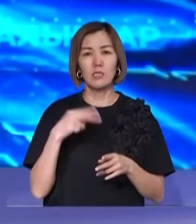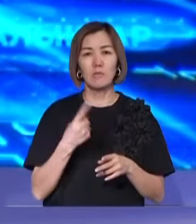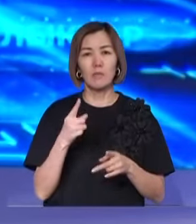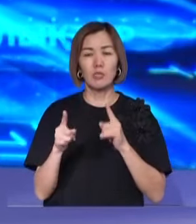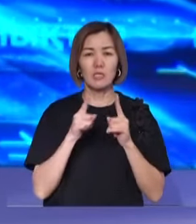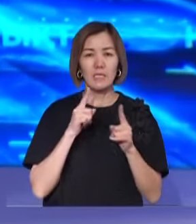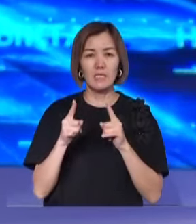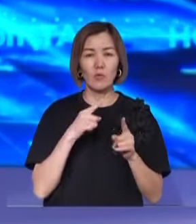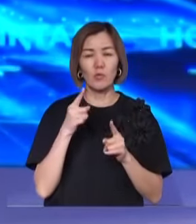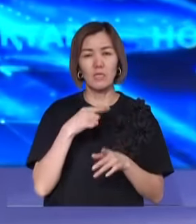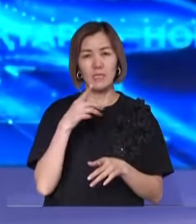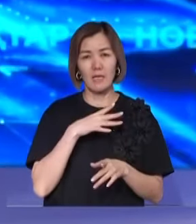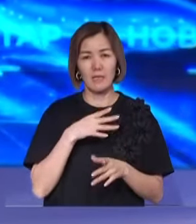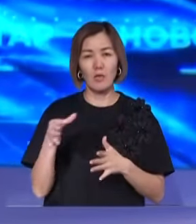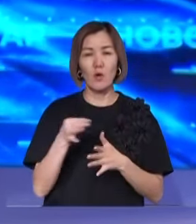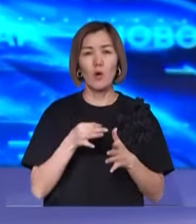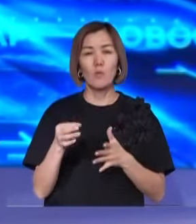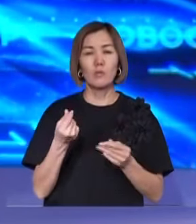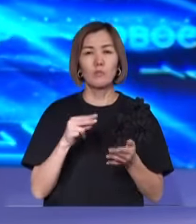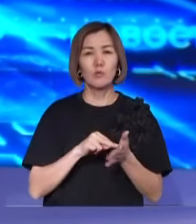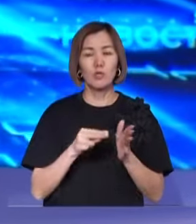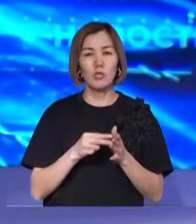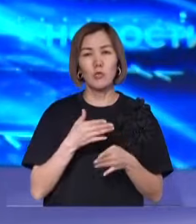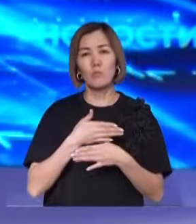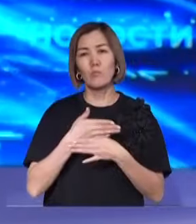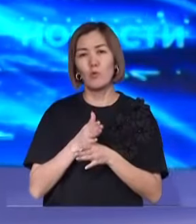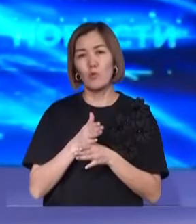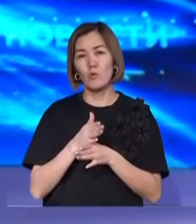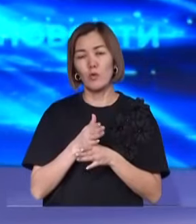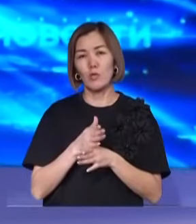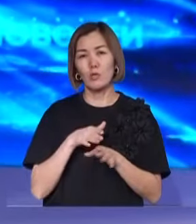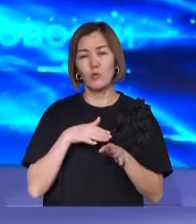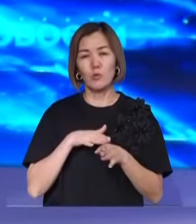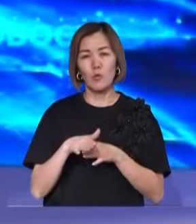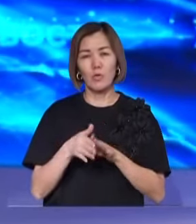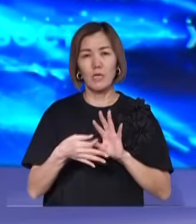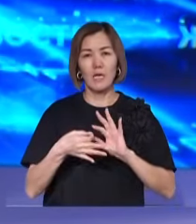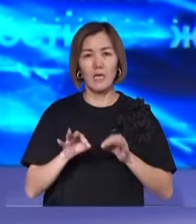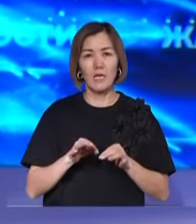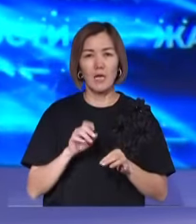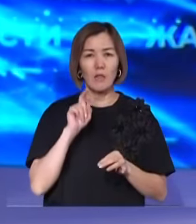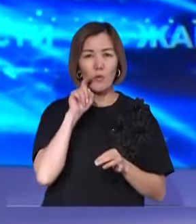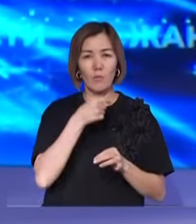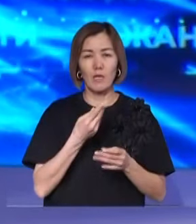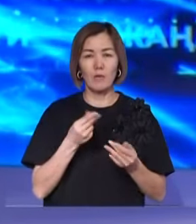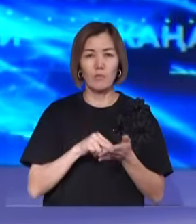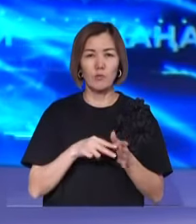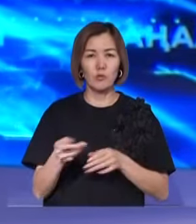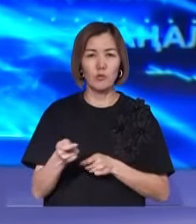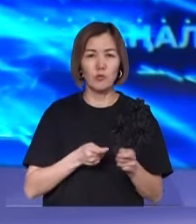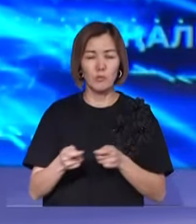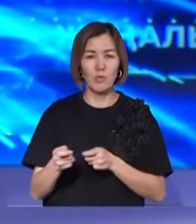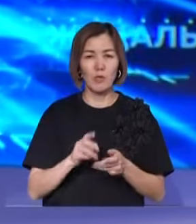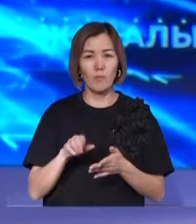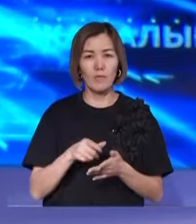тыс 21-ші сессия отырысында айтылды. Облыс бюджетін бөлу туралы толығырақ экономика және бюджеттік жоспарлау басқармасының